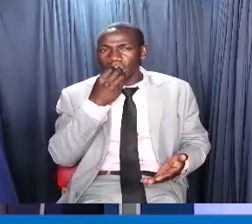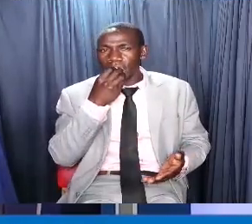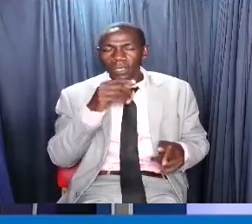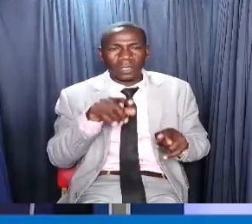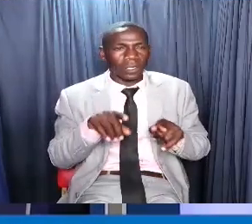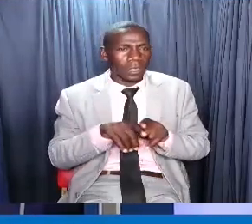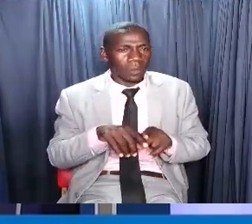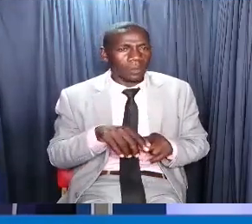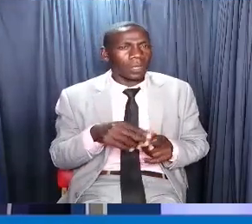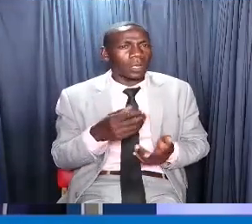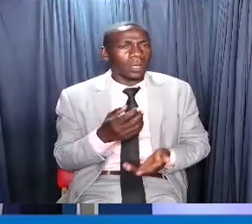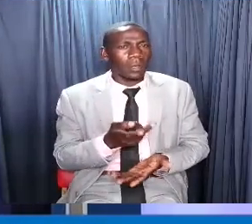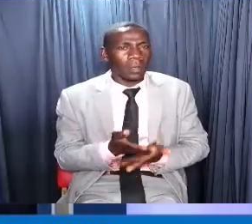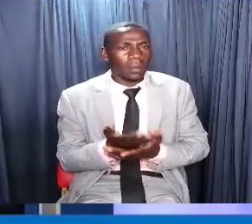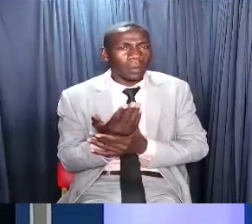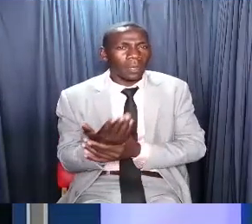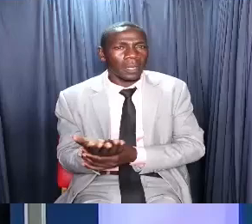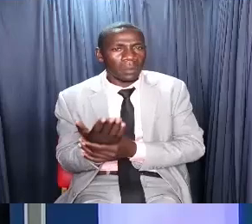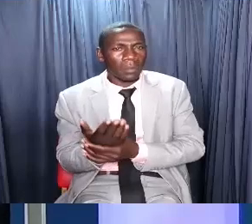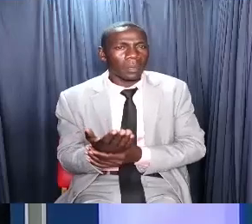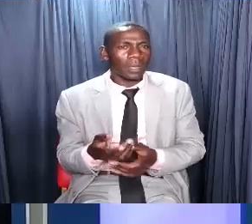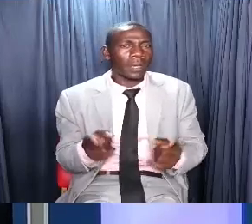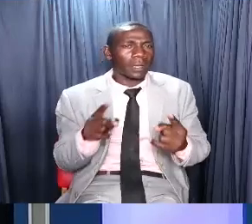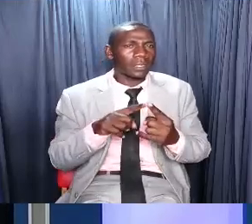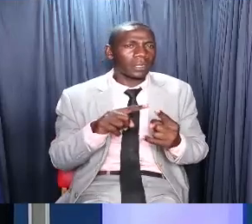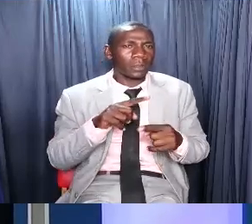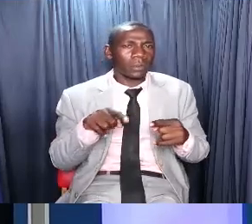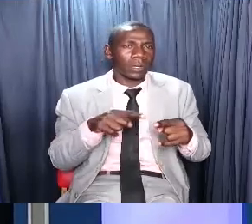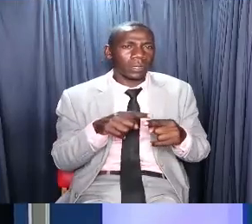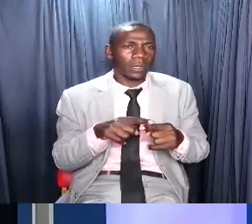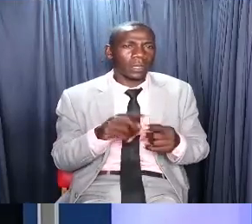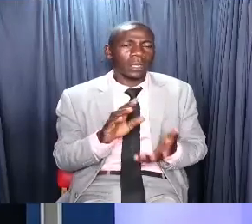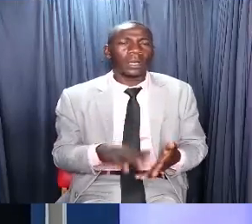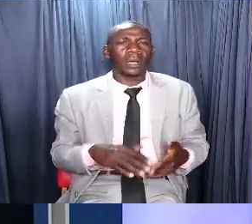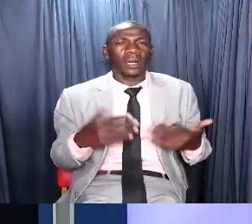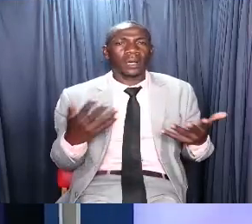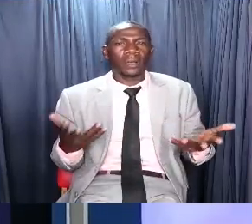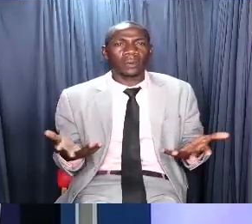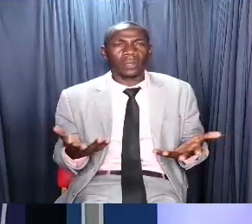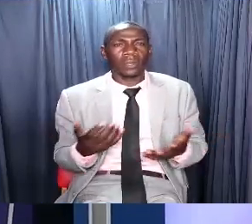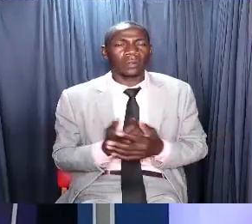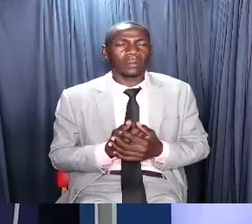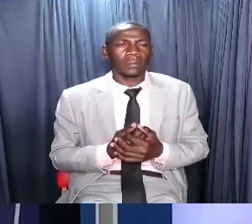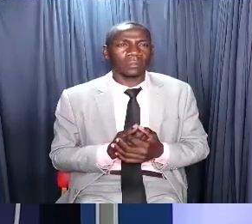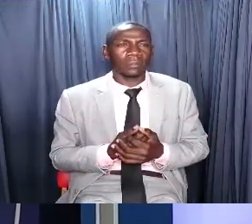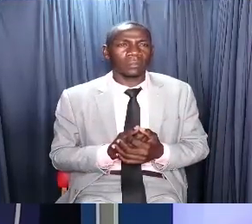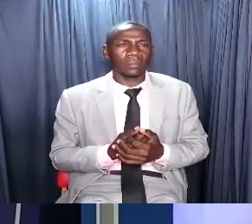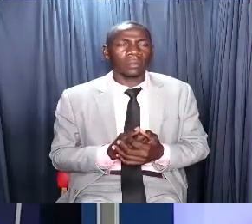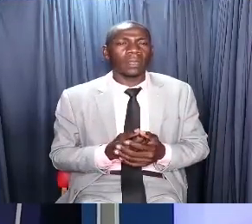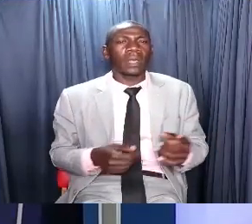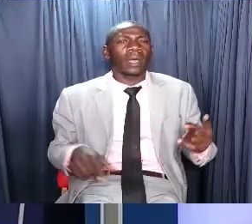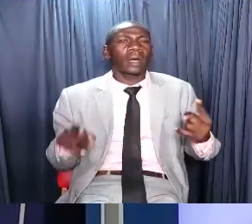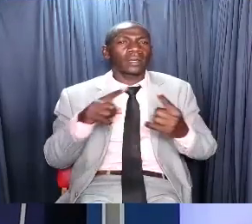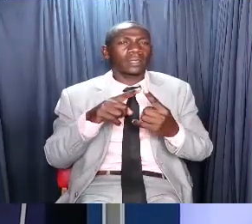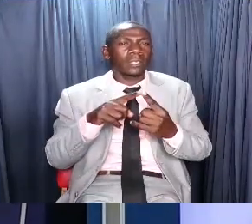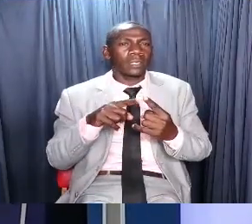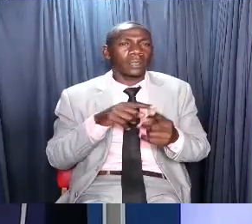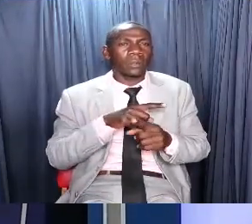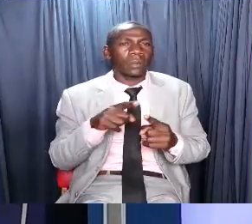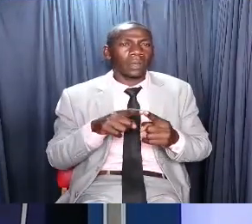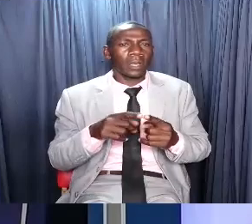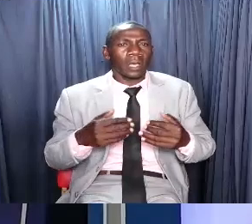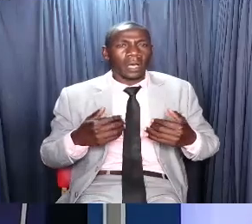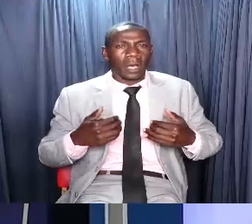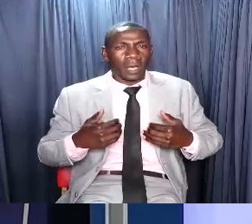kubikisha odi odi. My foot I'm knocking from other people's paka lini? Till when? Hallelujah. Hallelujah. Paka lini? Till when? Uwe